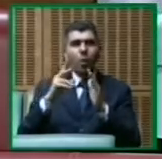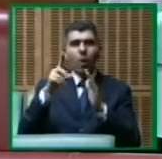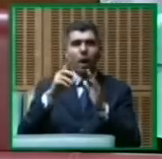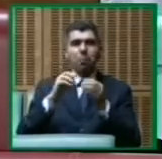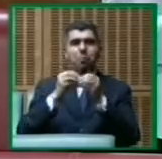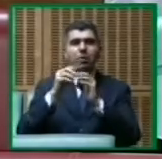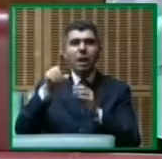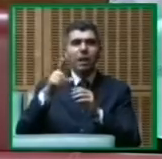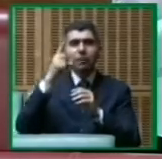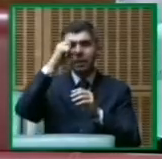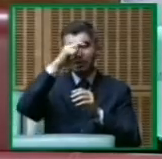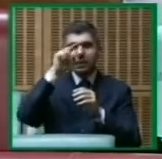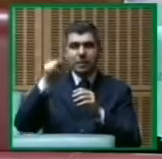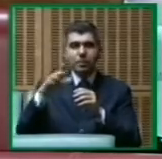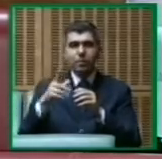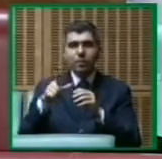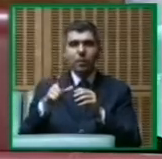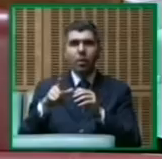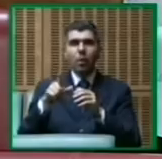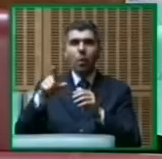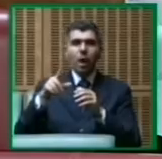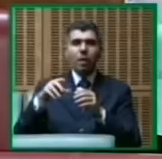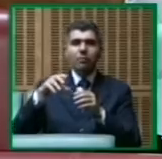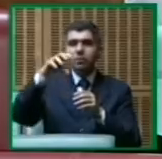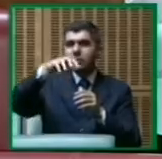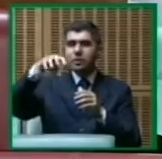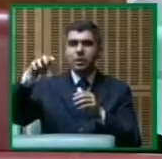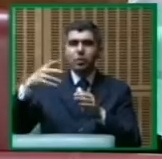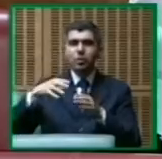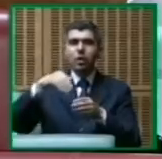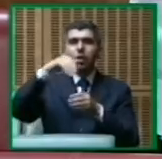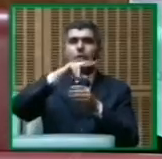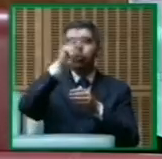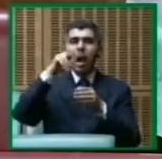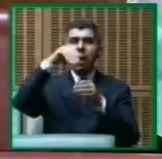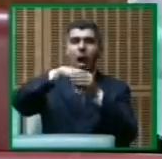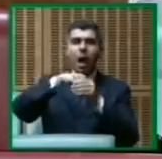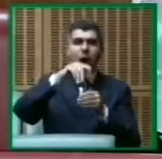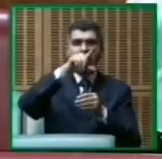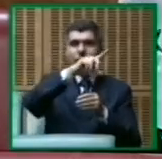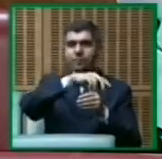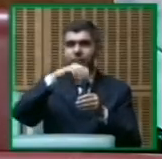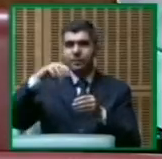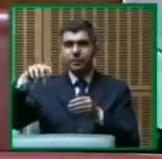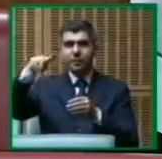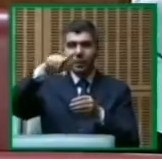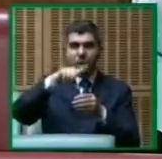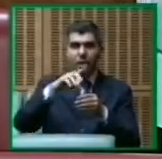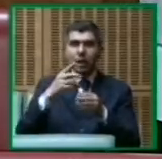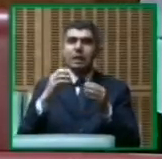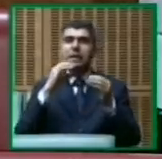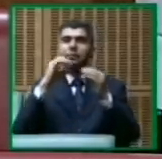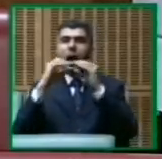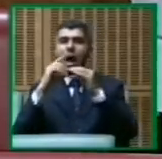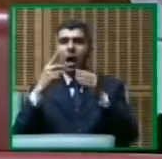لأن عندنا مشكل ديال الوعاء العقاري. الجماعات المحلية كنلقاو مشكل باش كيتفقوا بيناتهم